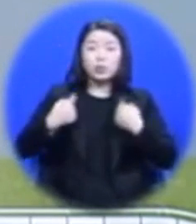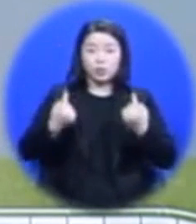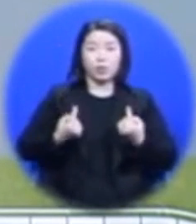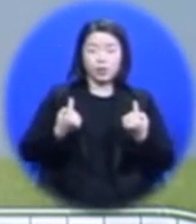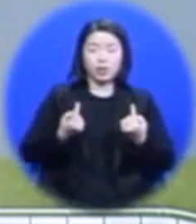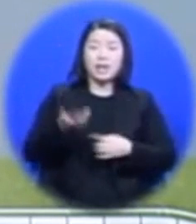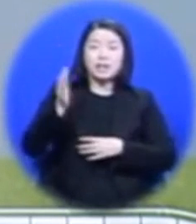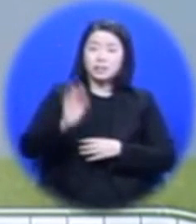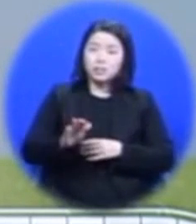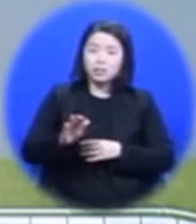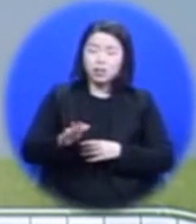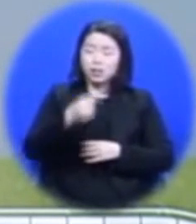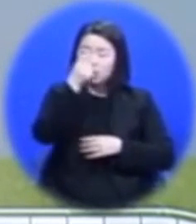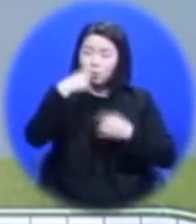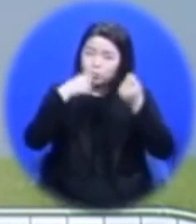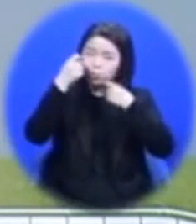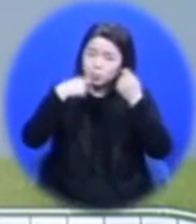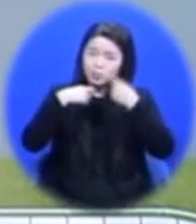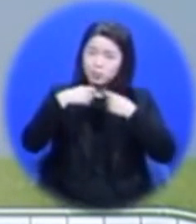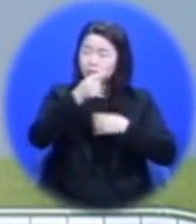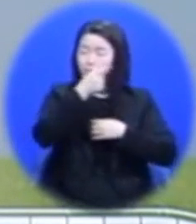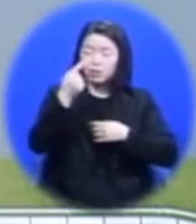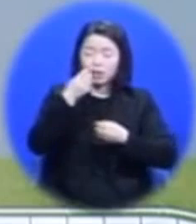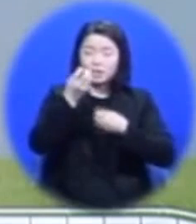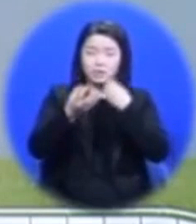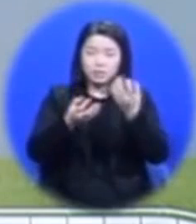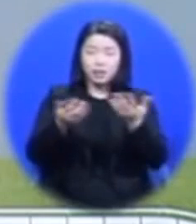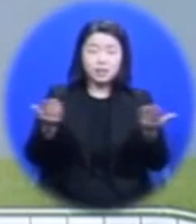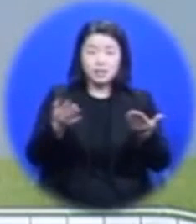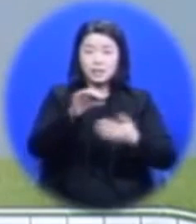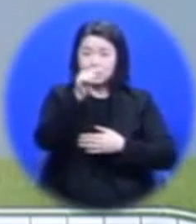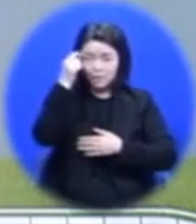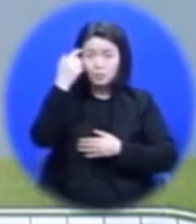그런데 울면서 간증할 일이 있겠습니까?